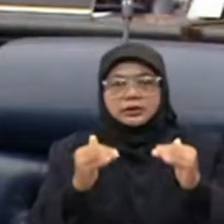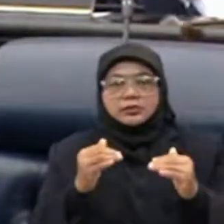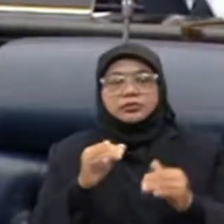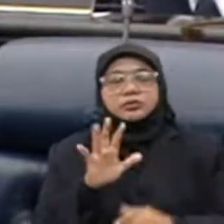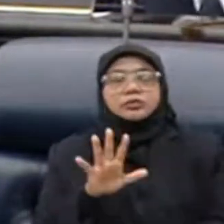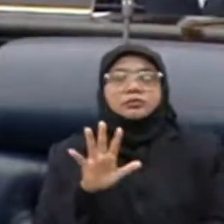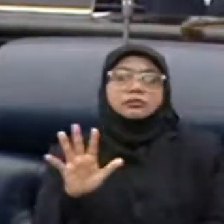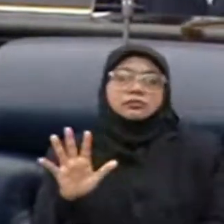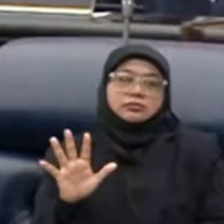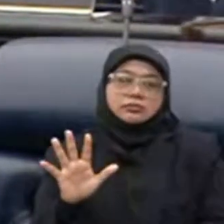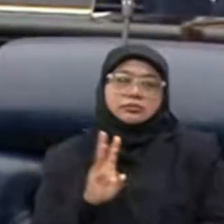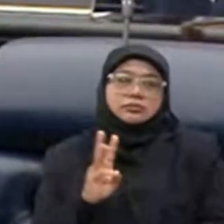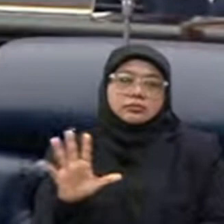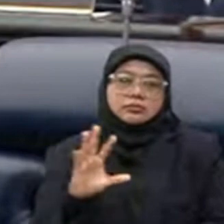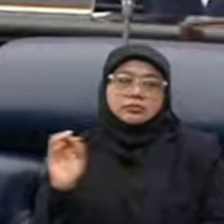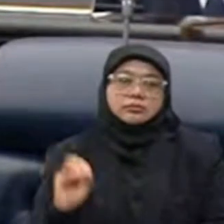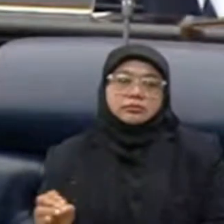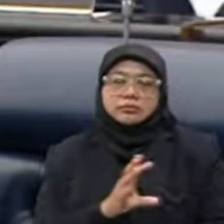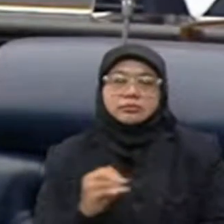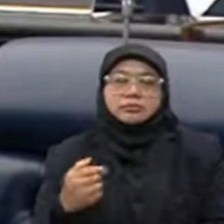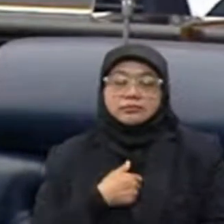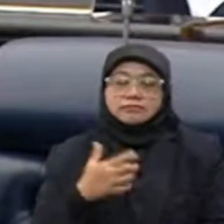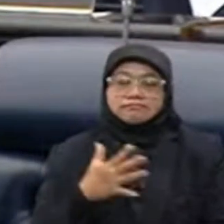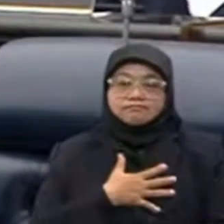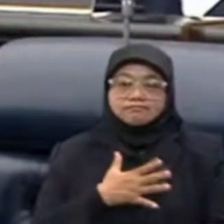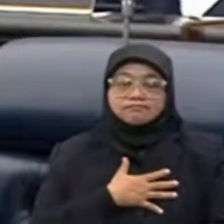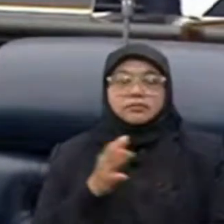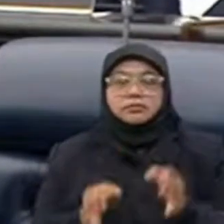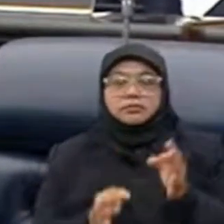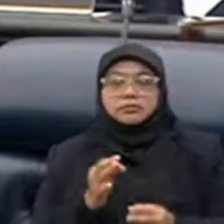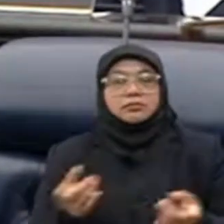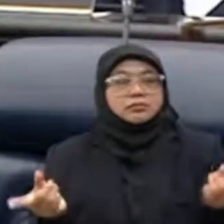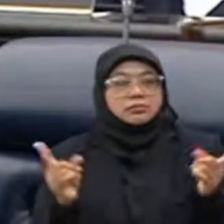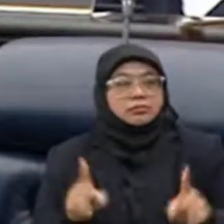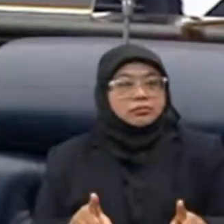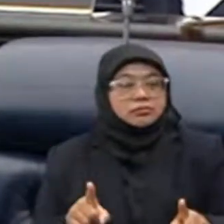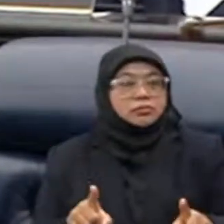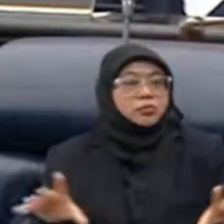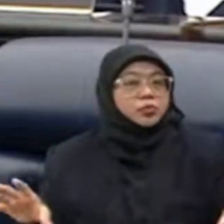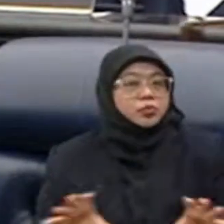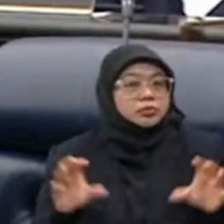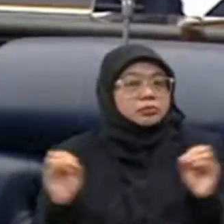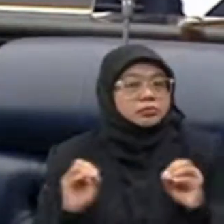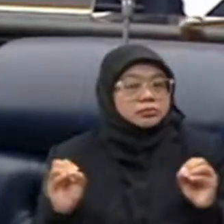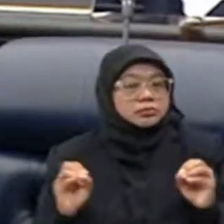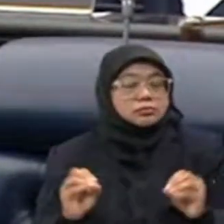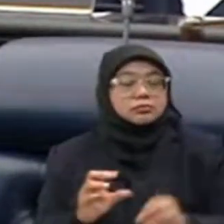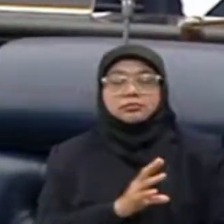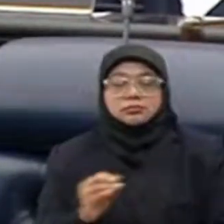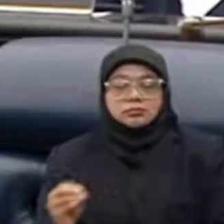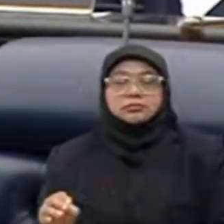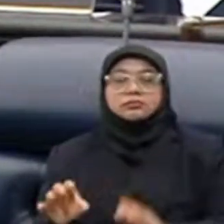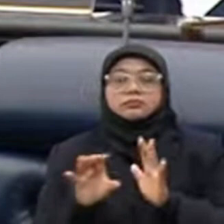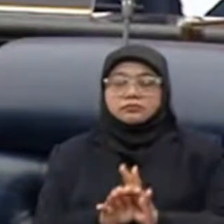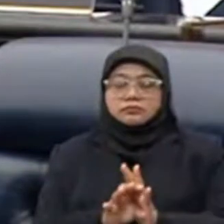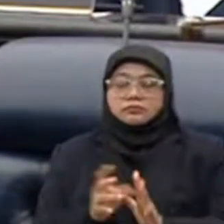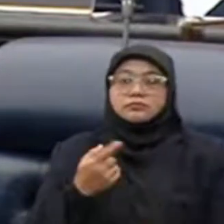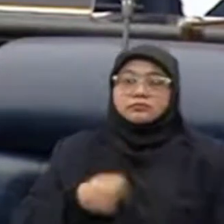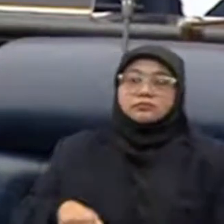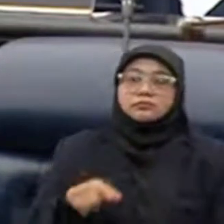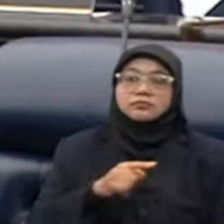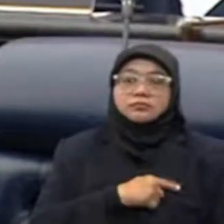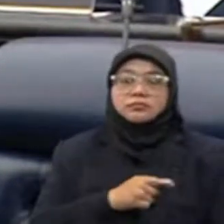6500 jadi saya takut kalau kita melakukan sesuatu terutamanya bagaimana kita